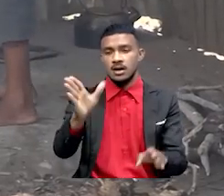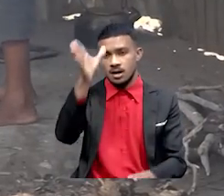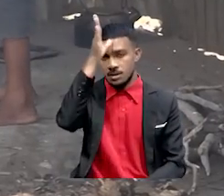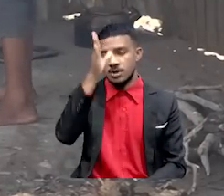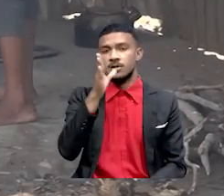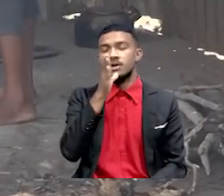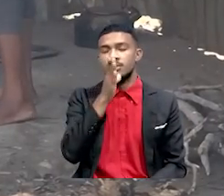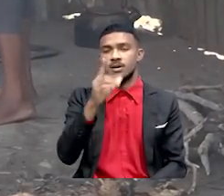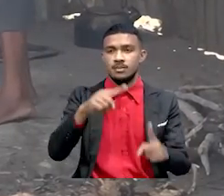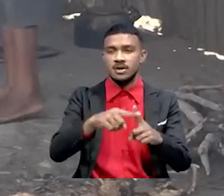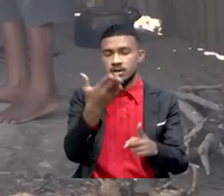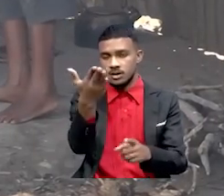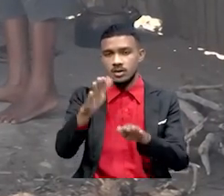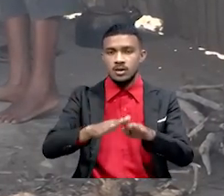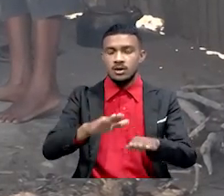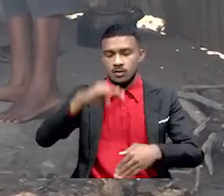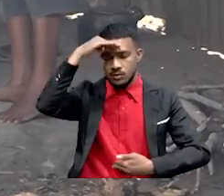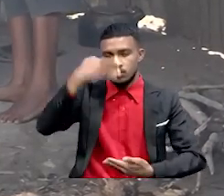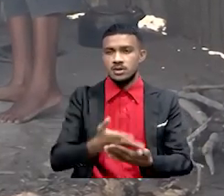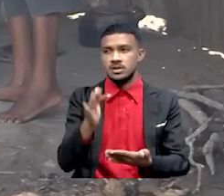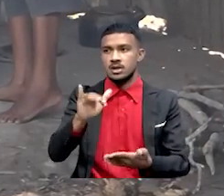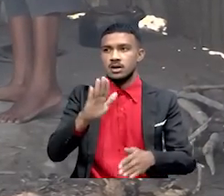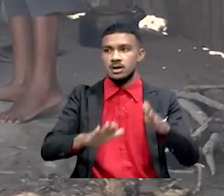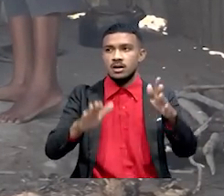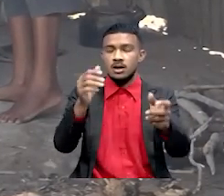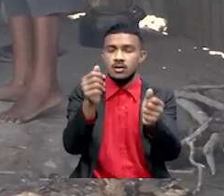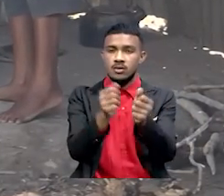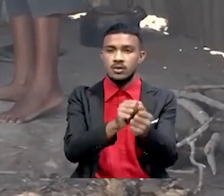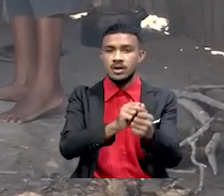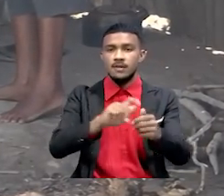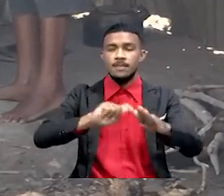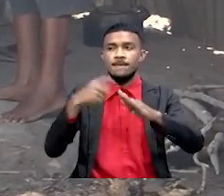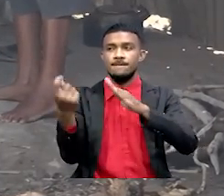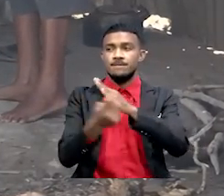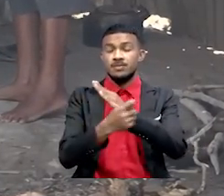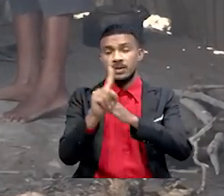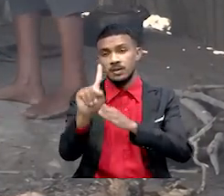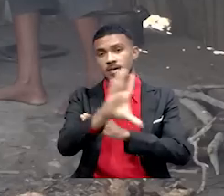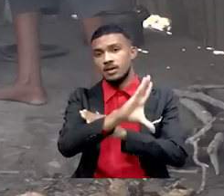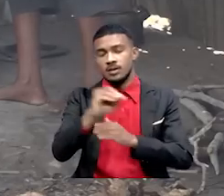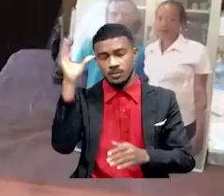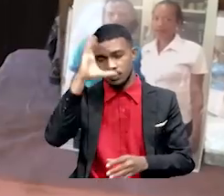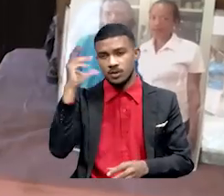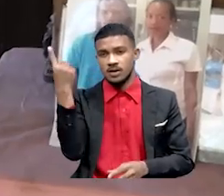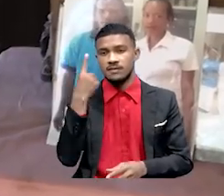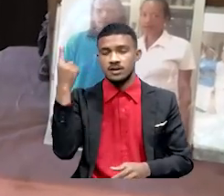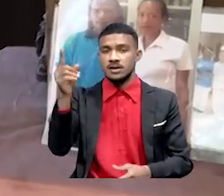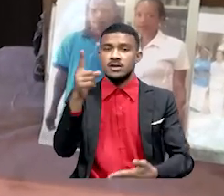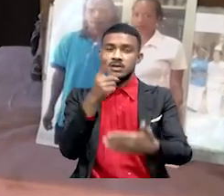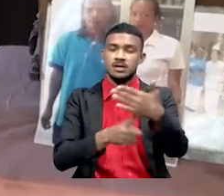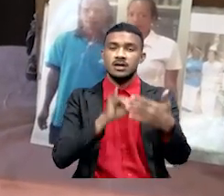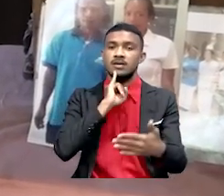hanesang emane be lao ho ain sorry mai be na fatin esforso Ho dibuka na fatin saida mak wansira